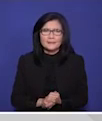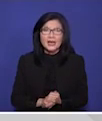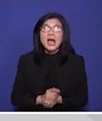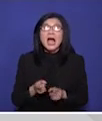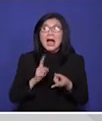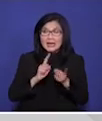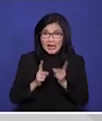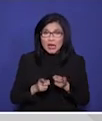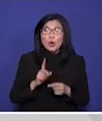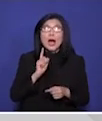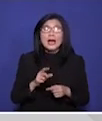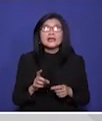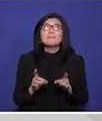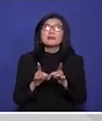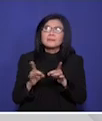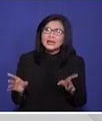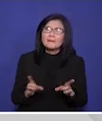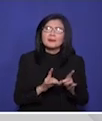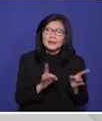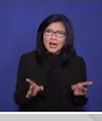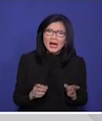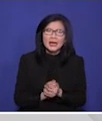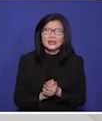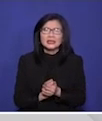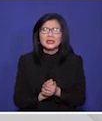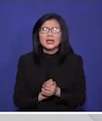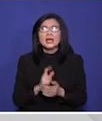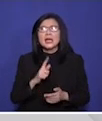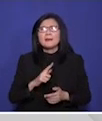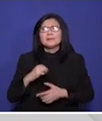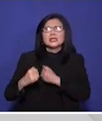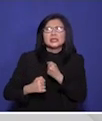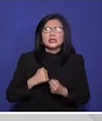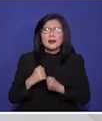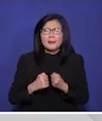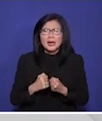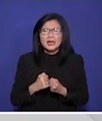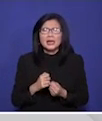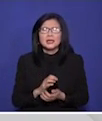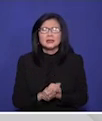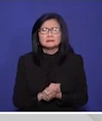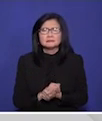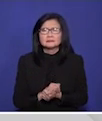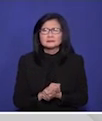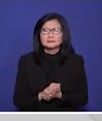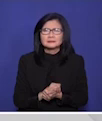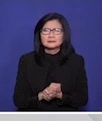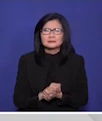ada perbedaan-perbedaan seperti itu Saya kira dalam dinamika sebuah apa